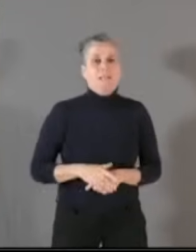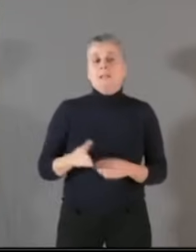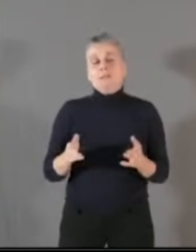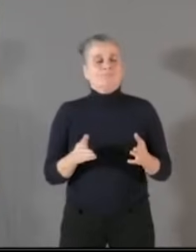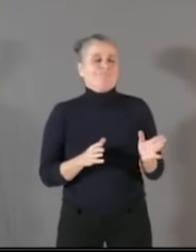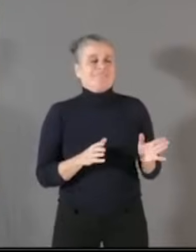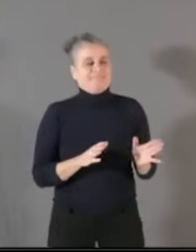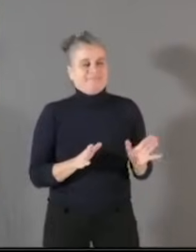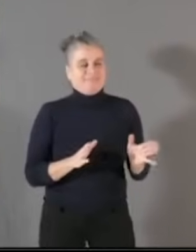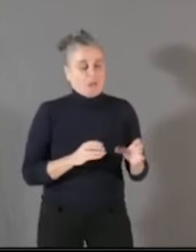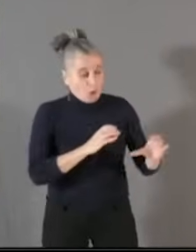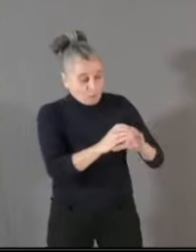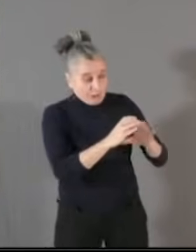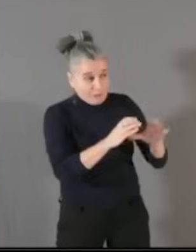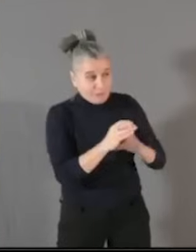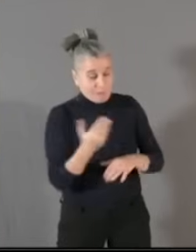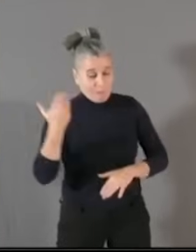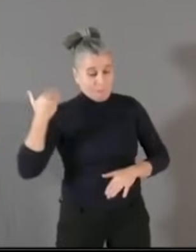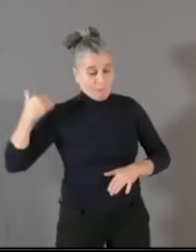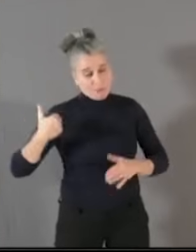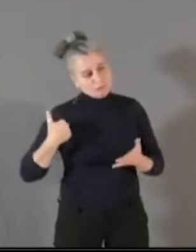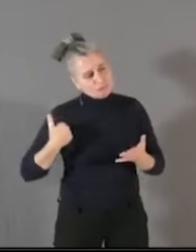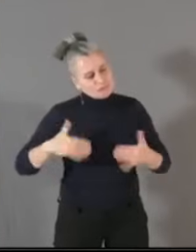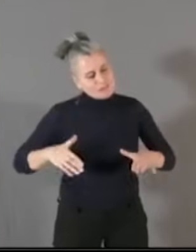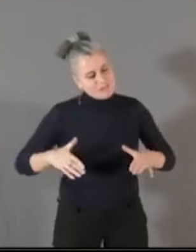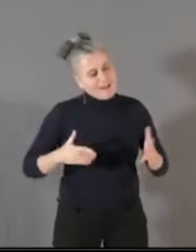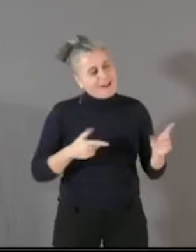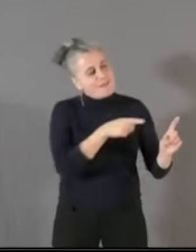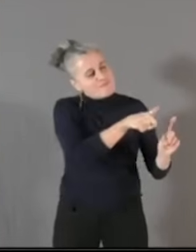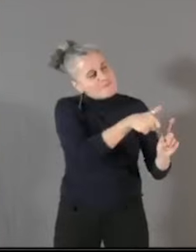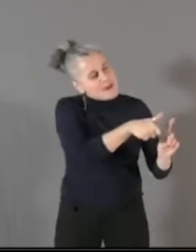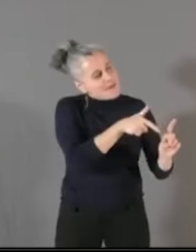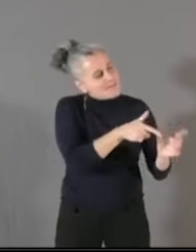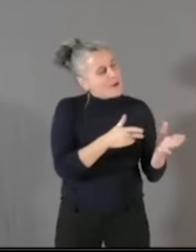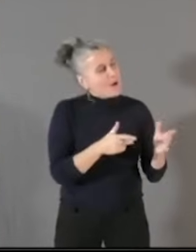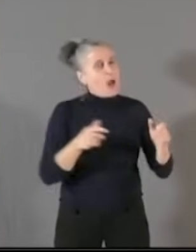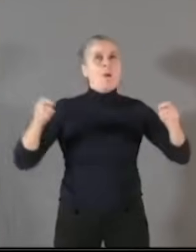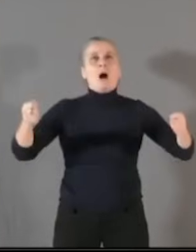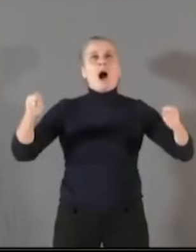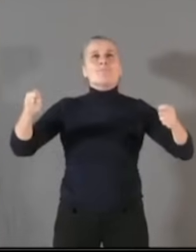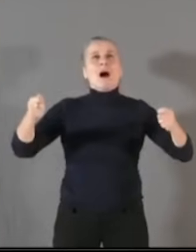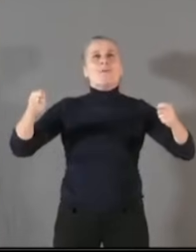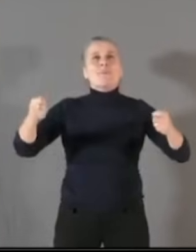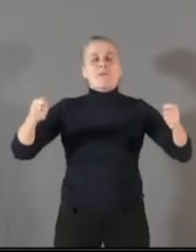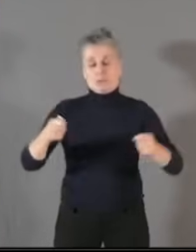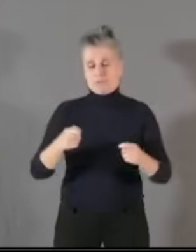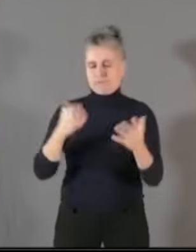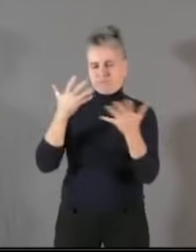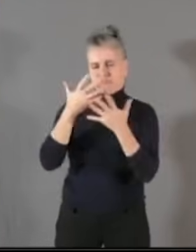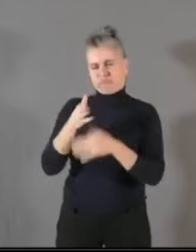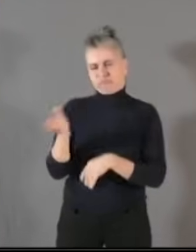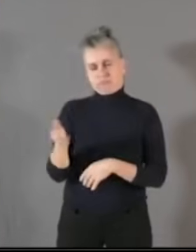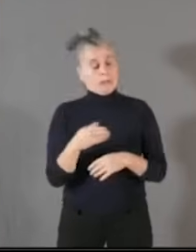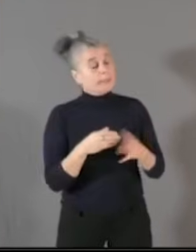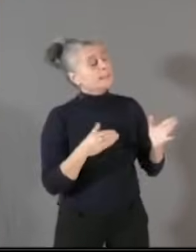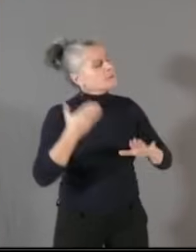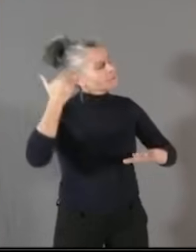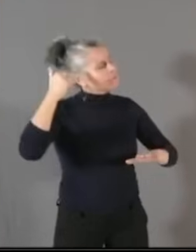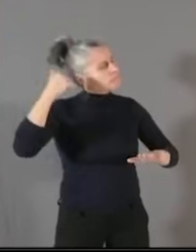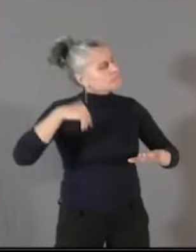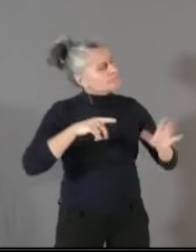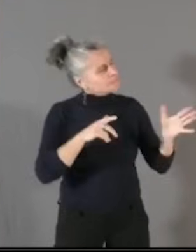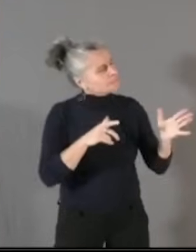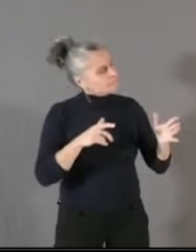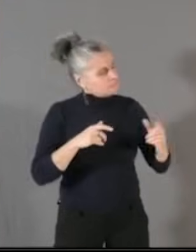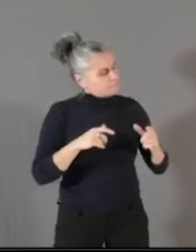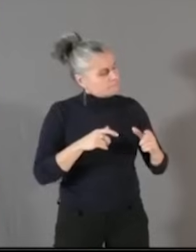de la communication. Rappelez-vous, il n'y a pas si longtemps, c'est vous qui brandissiez des pancartes lors de la précédente mandature. Manifestement,